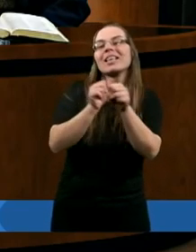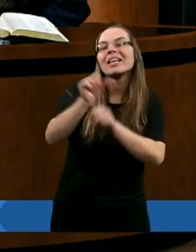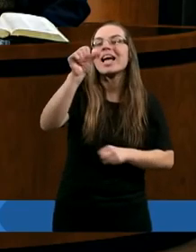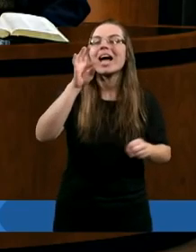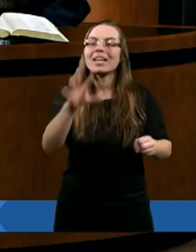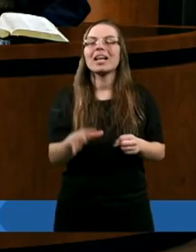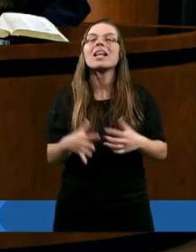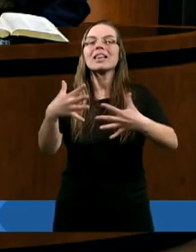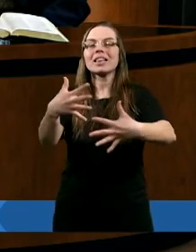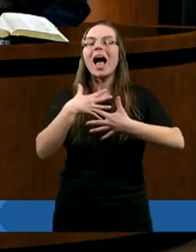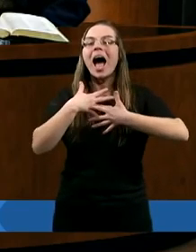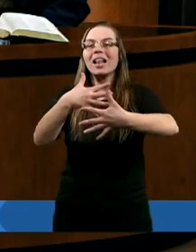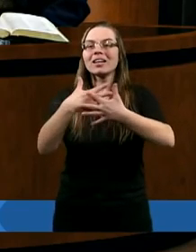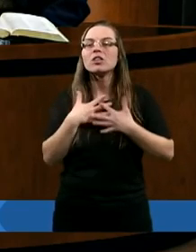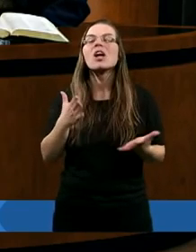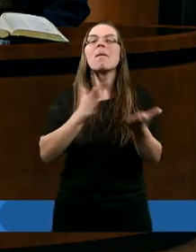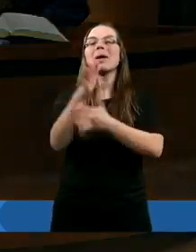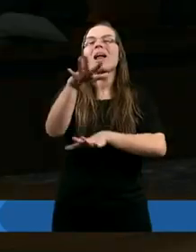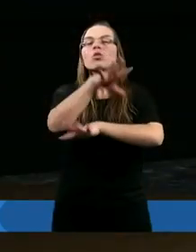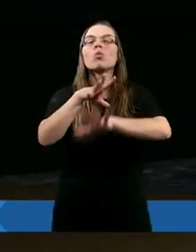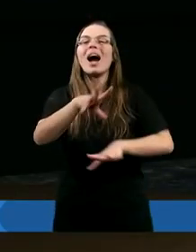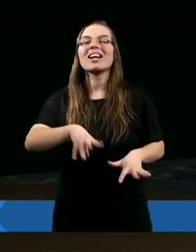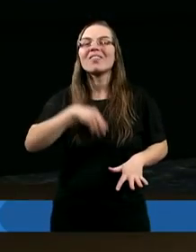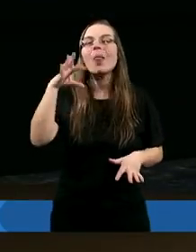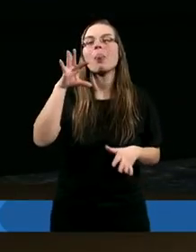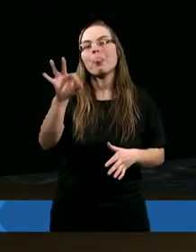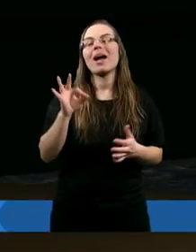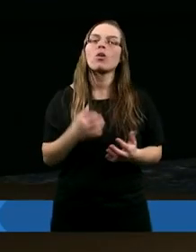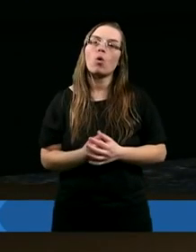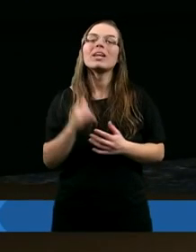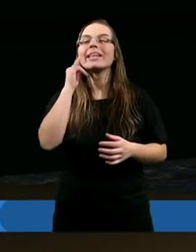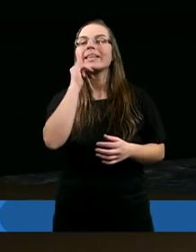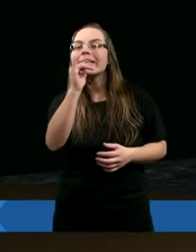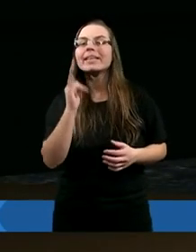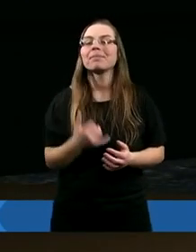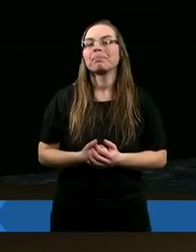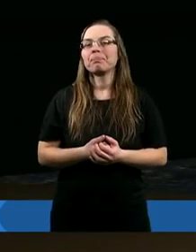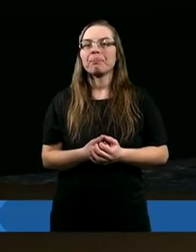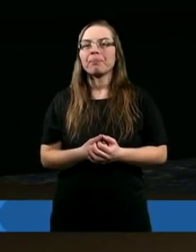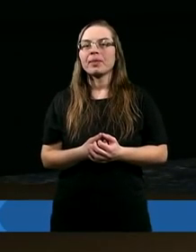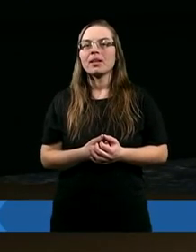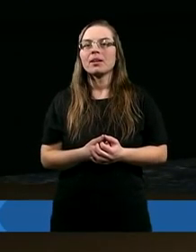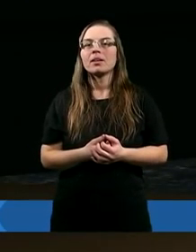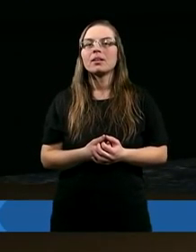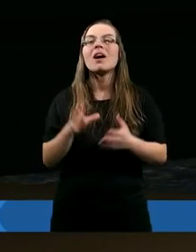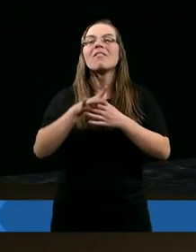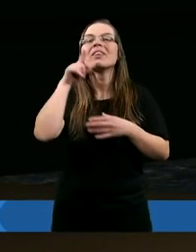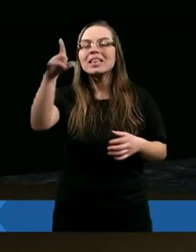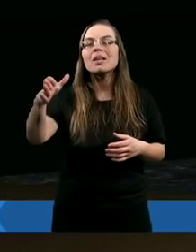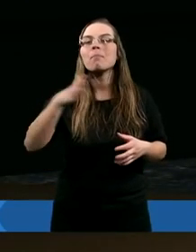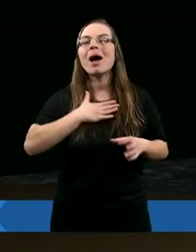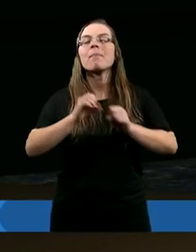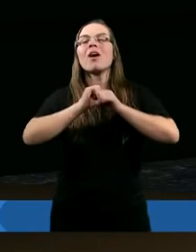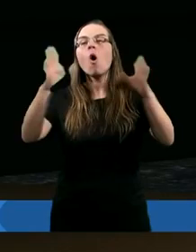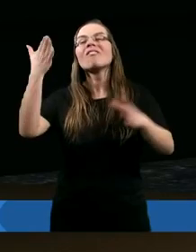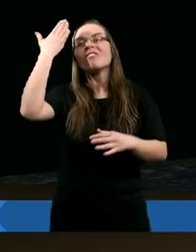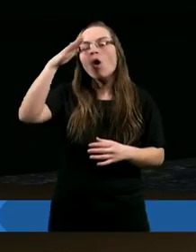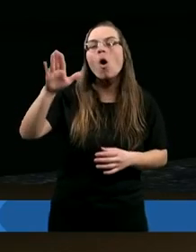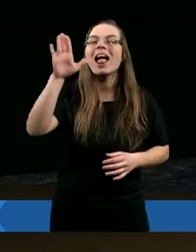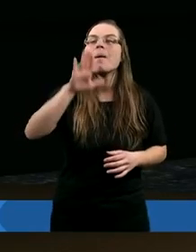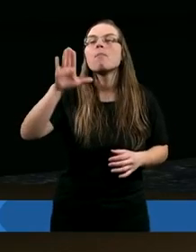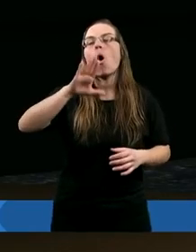natchnione przez Ducha Świętego i w Nim mamy objawioną